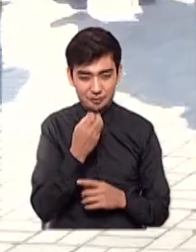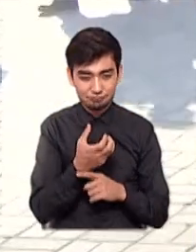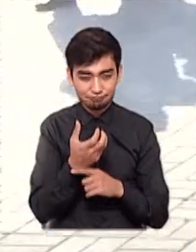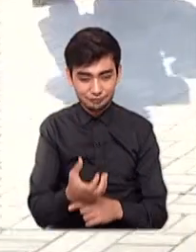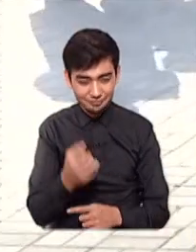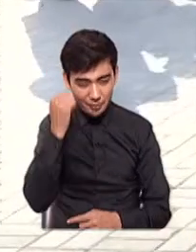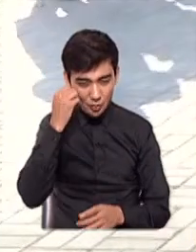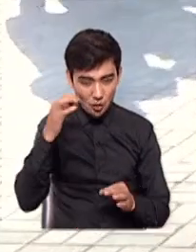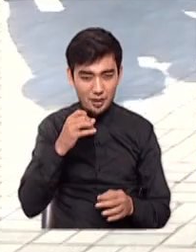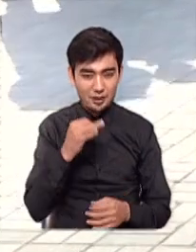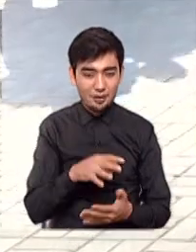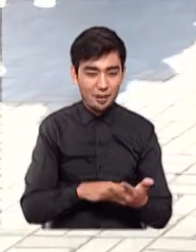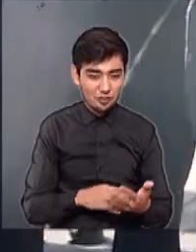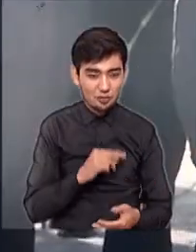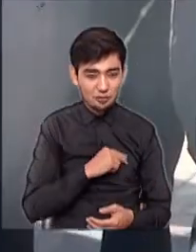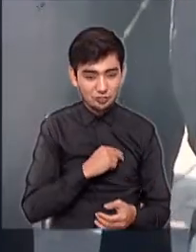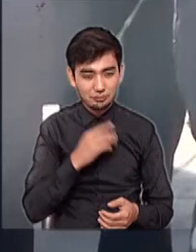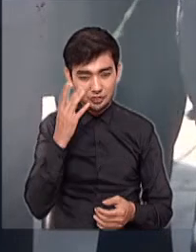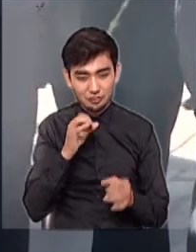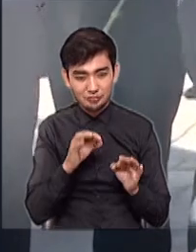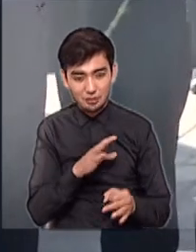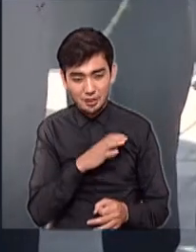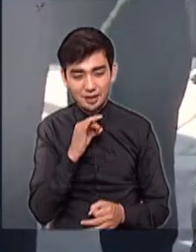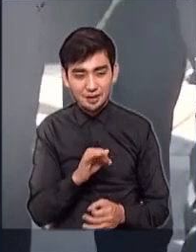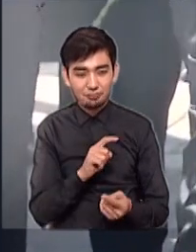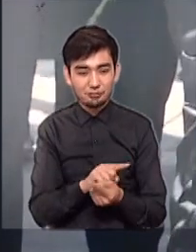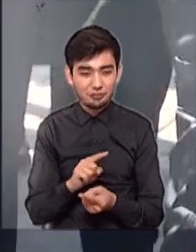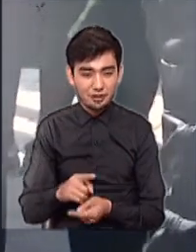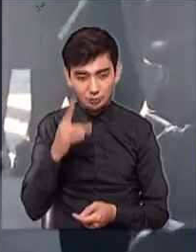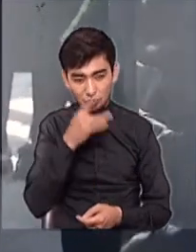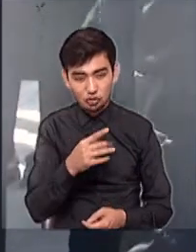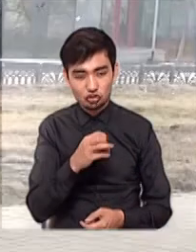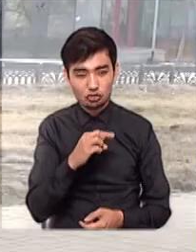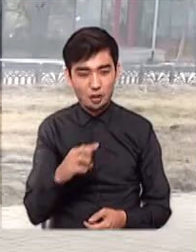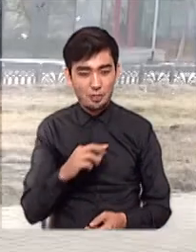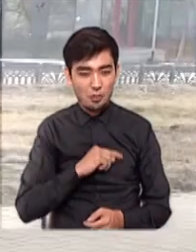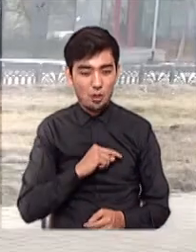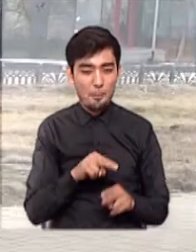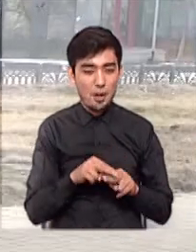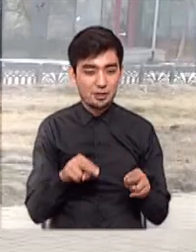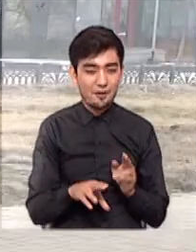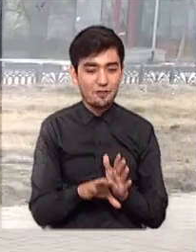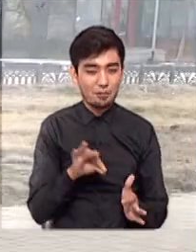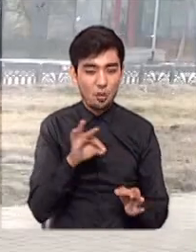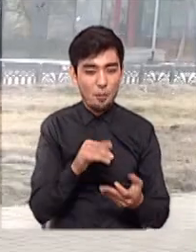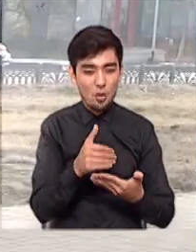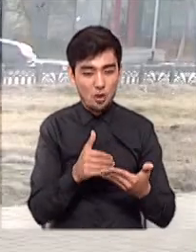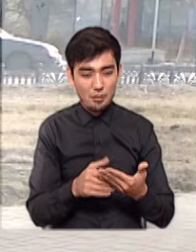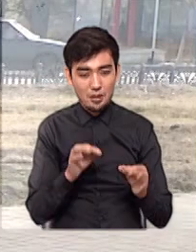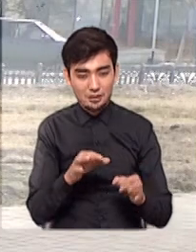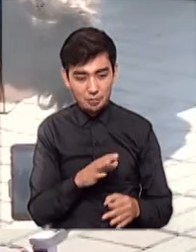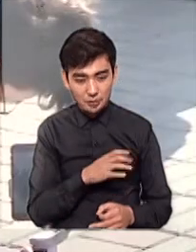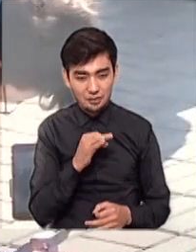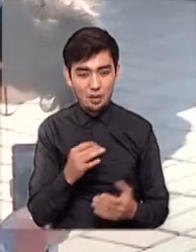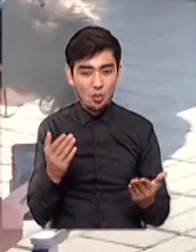қарай үгіт-насихат жұмыстарын жалғастырды. Еңбек ұжымдарымен кездескен республикалық штаб өкілдері партияның сайлауалды бағдарламасын түсіндіріп,